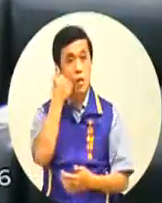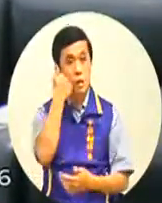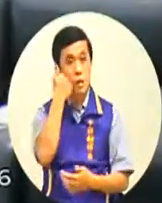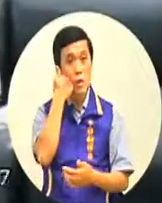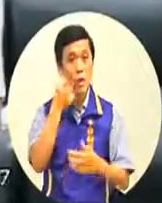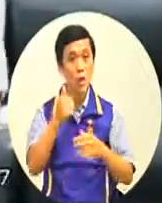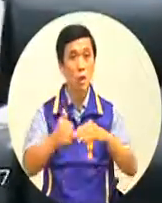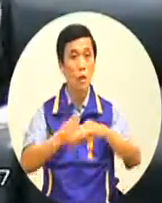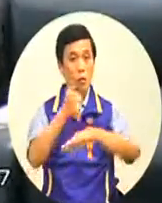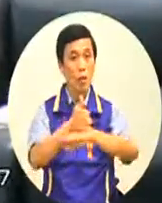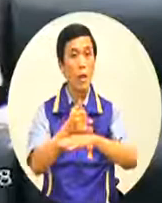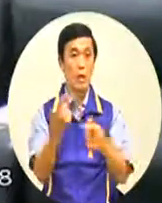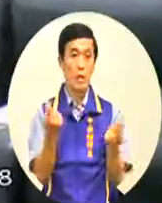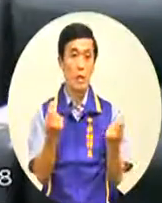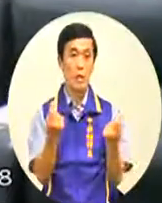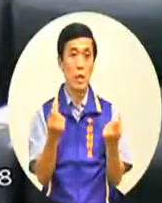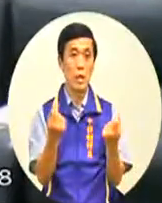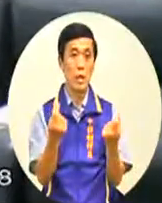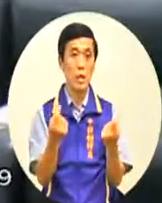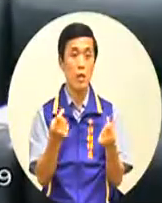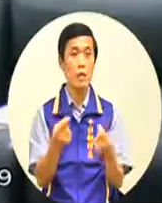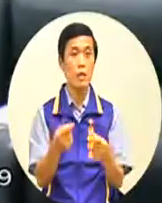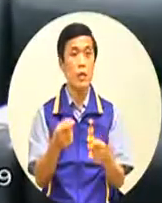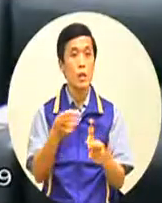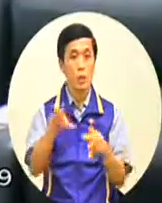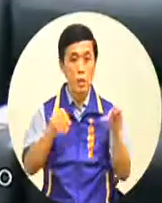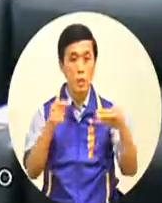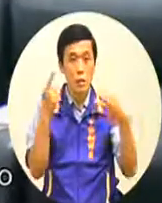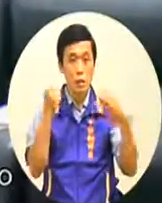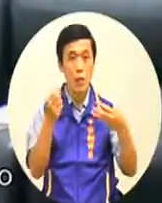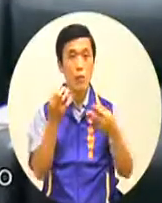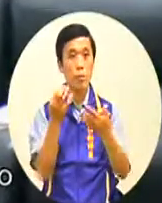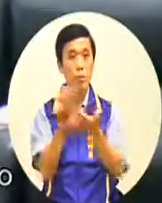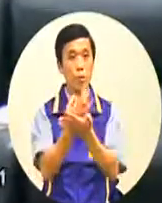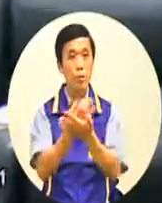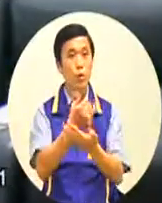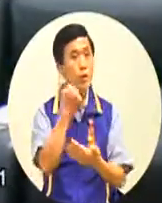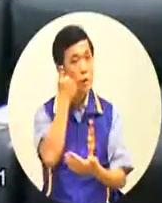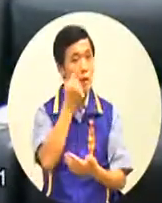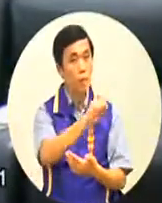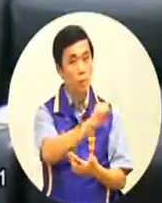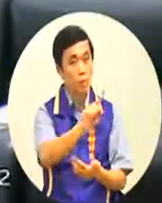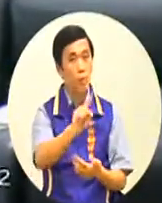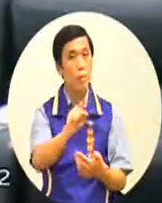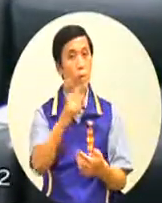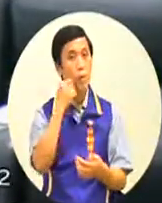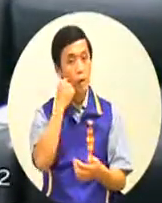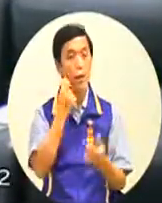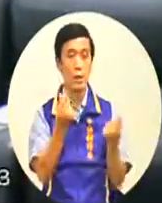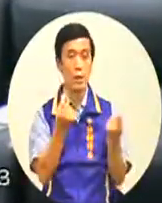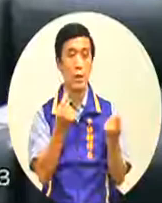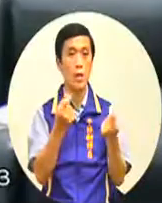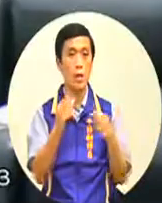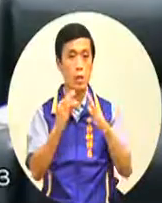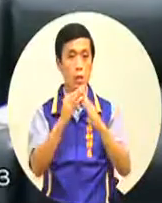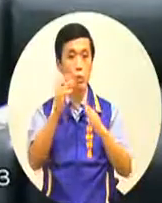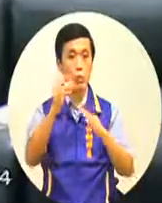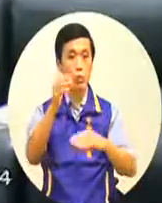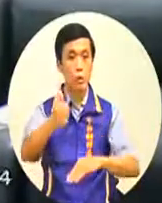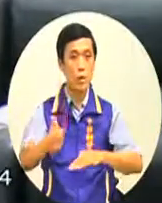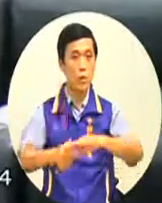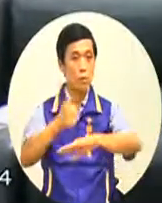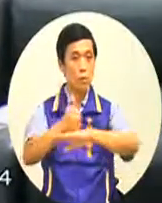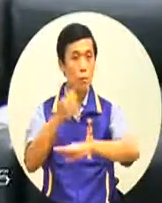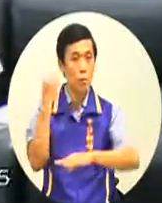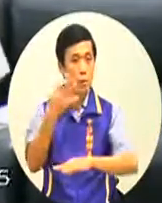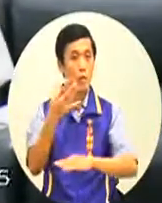后谁来做都一样，因为巧妇无米之炊啊。好啊，所以这个部分，我想新局长和新气象啊，怎么做也请你说